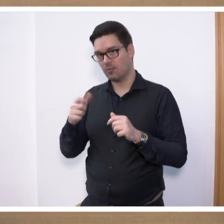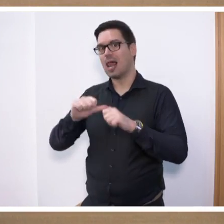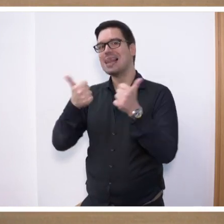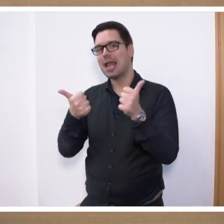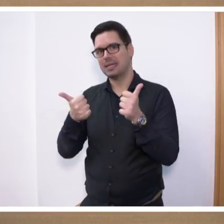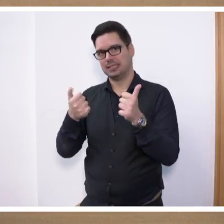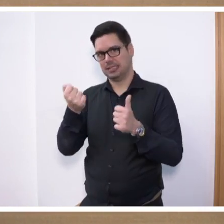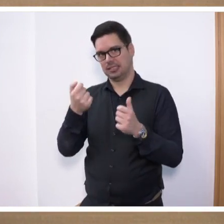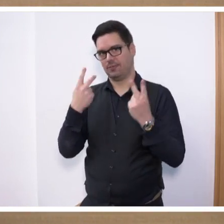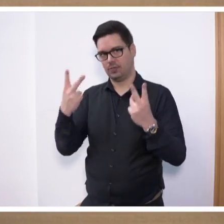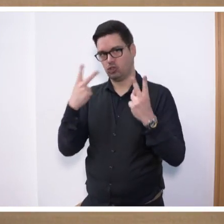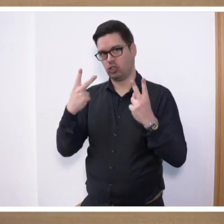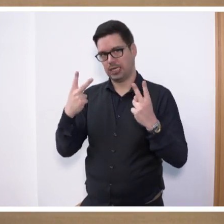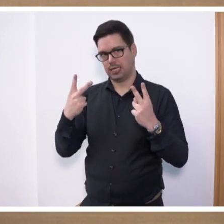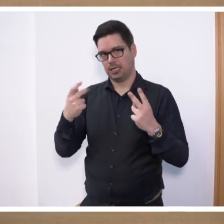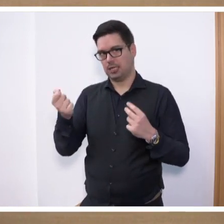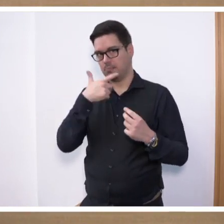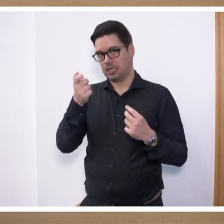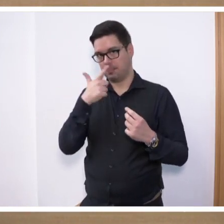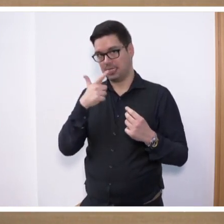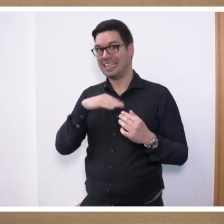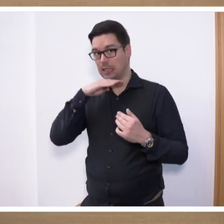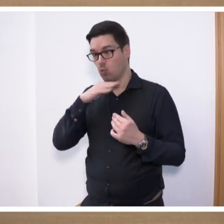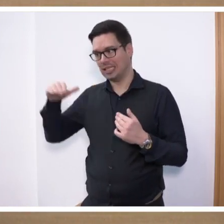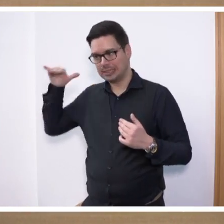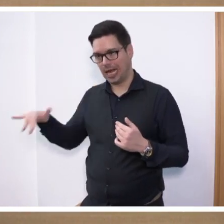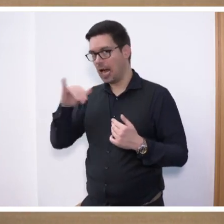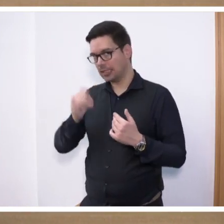lebenswichtige Arznei, insbesondere für Kinder, eintritt?